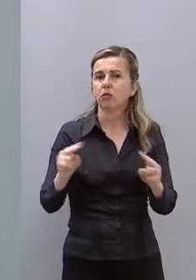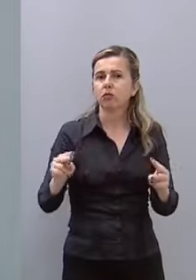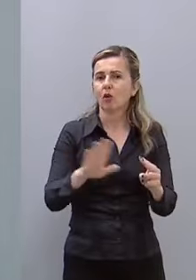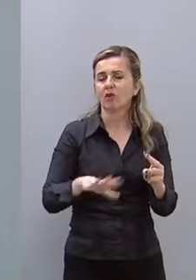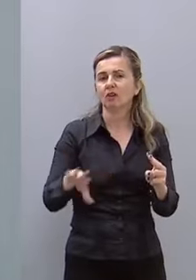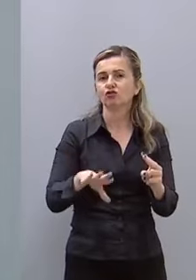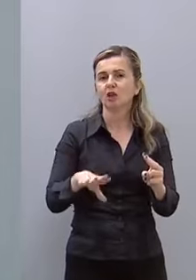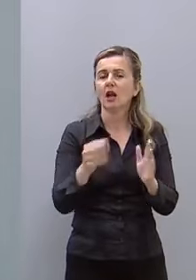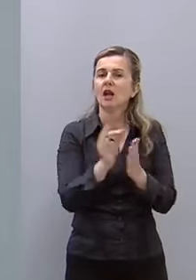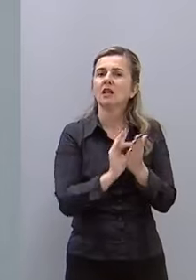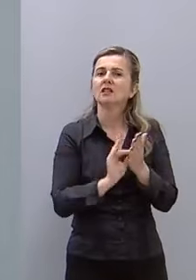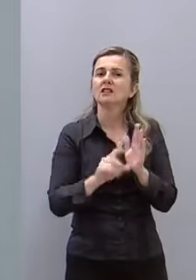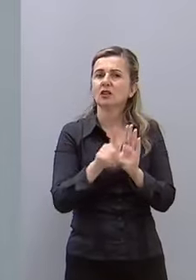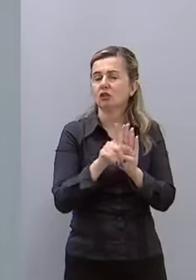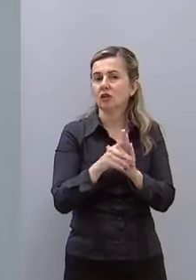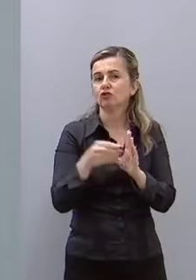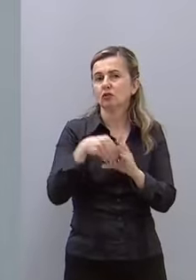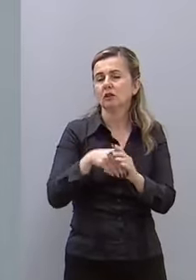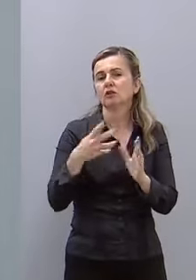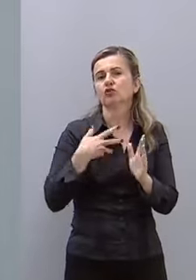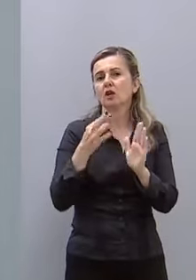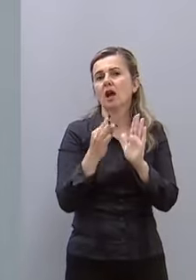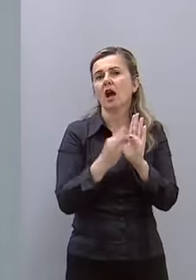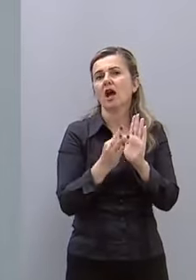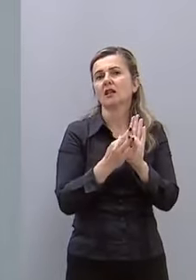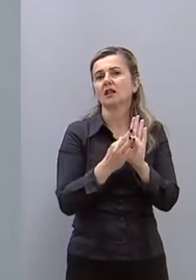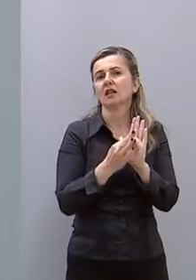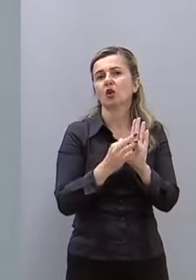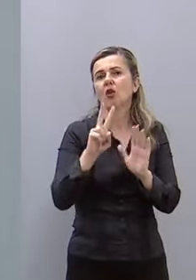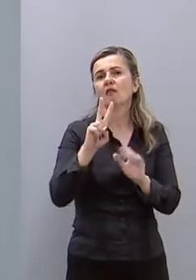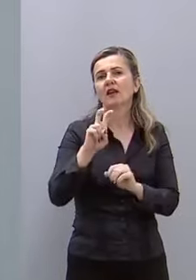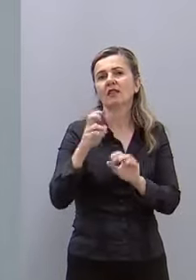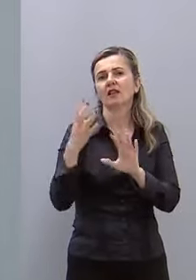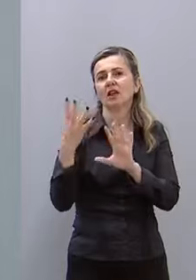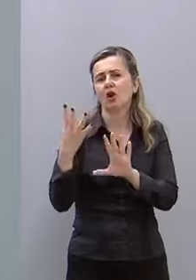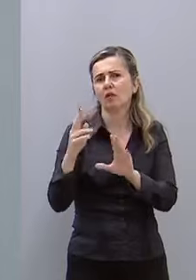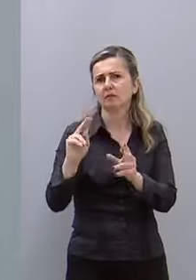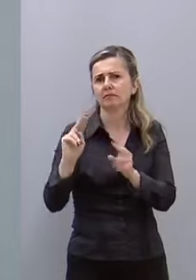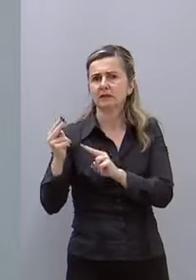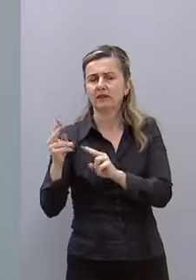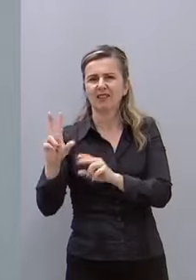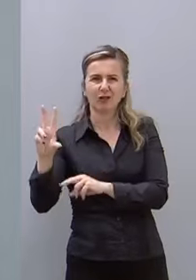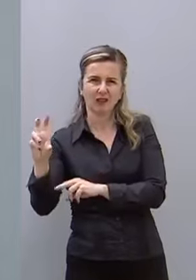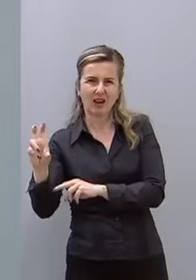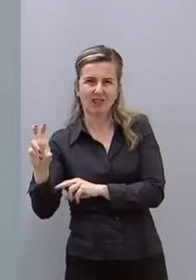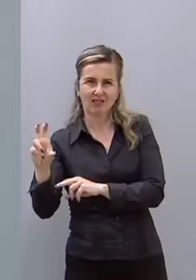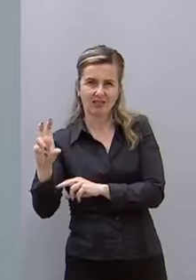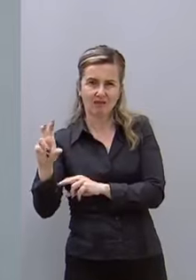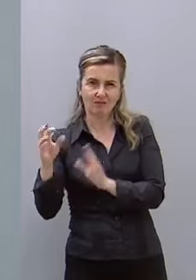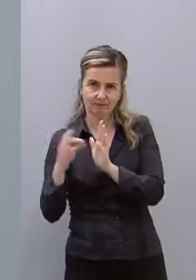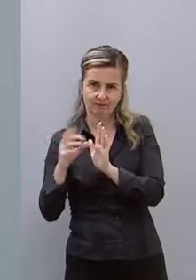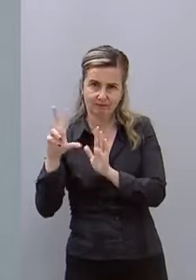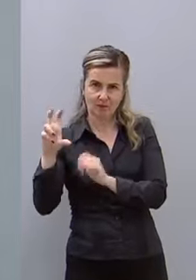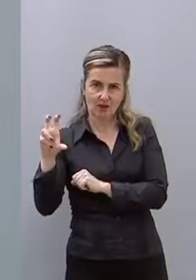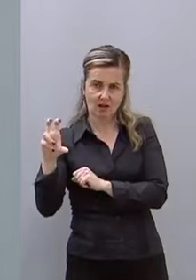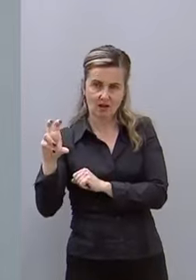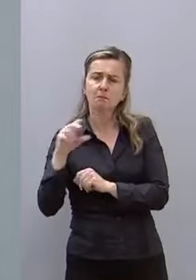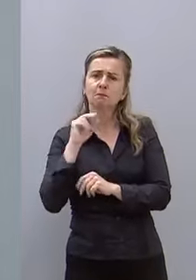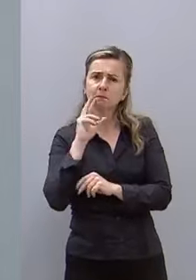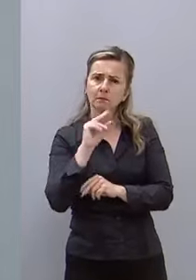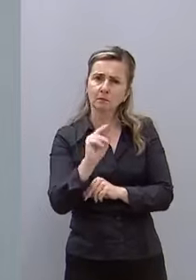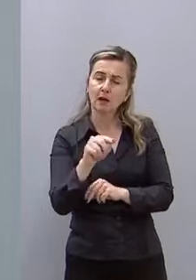un disegno di legge al cui interno c'è un articolo l'articolo 29 poi diventato 30 che sa che parla di queste